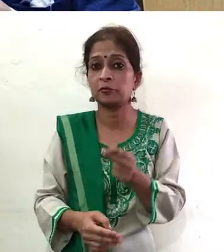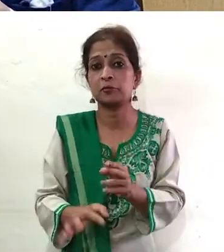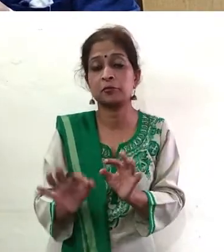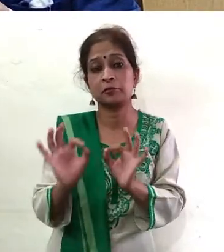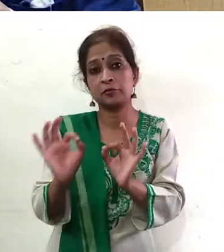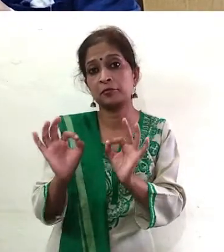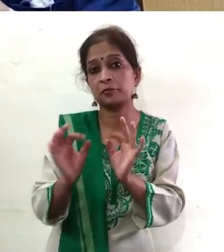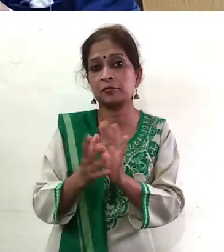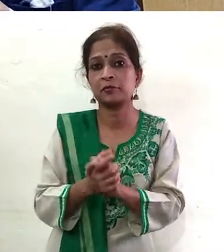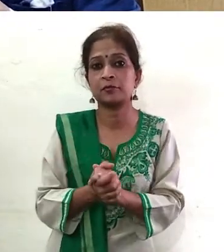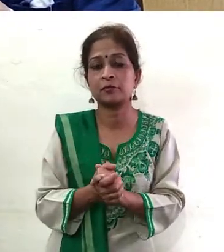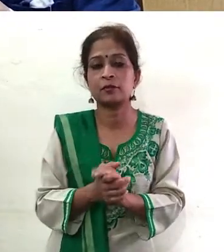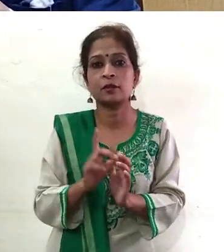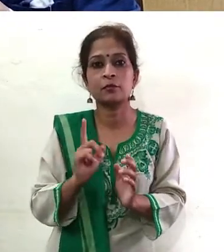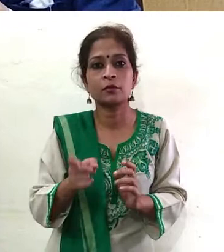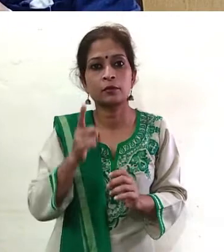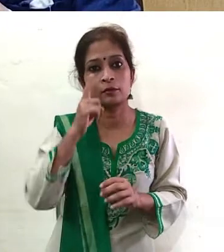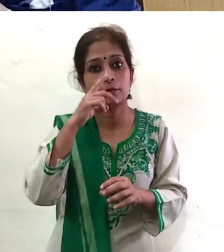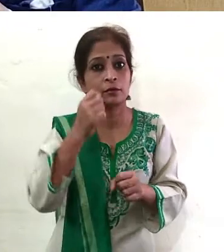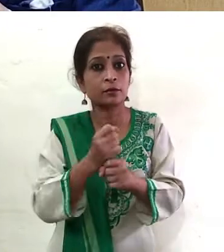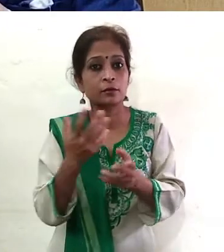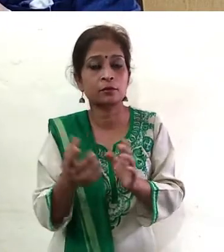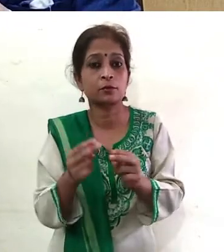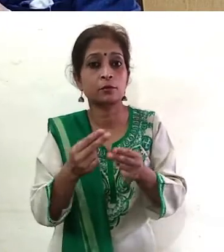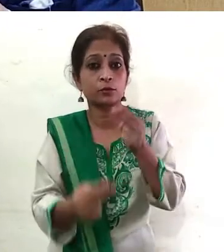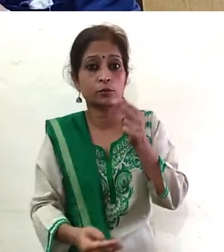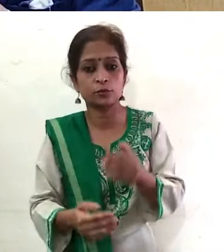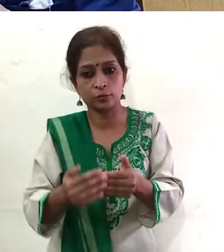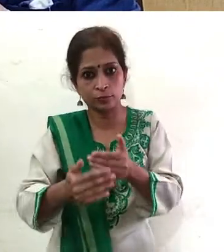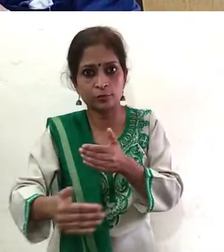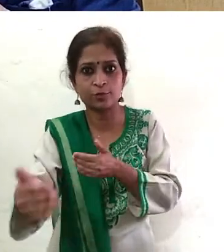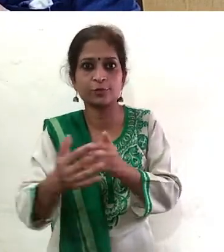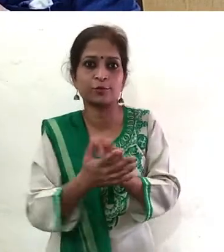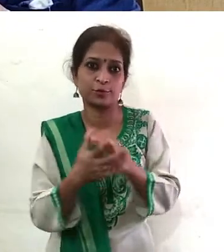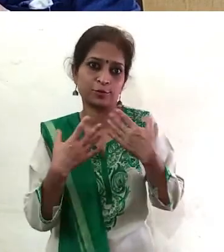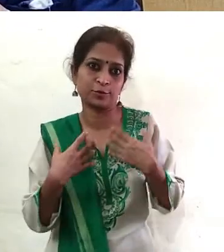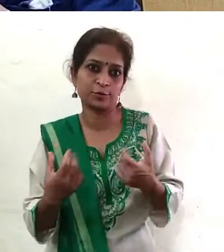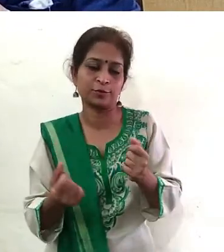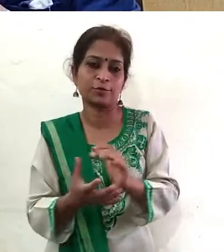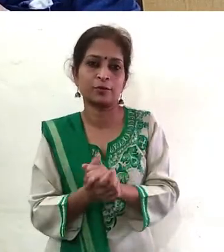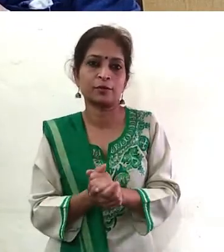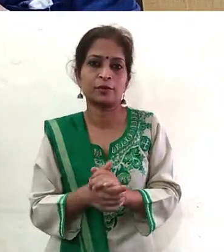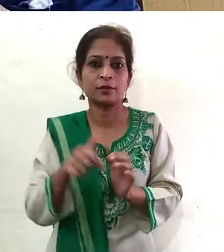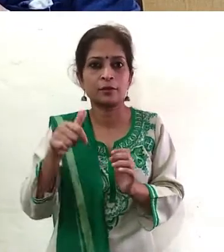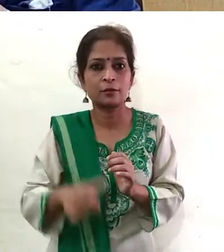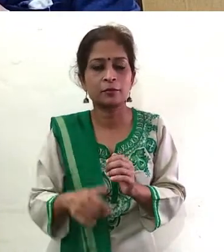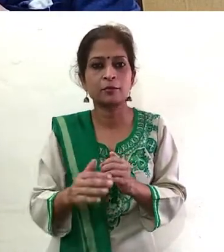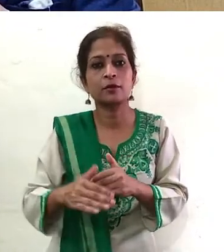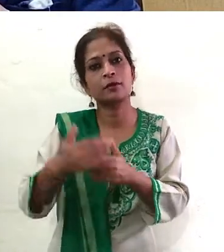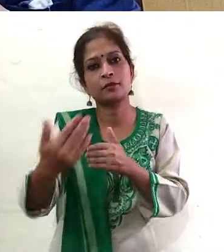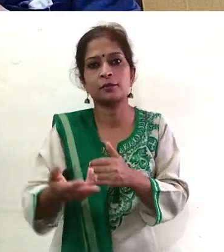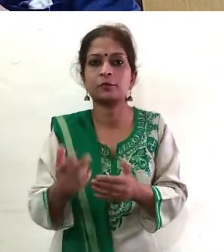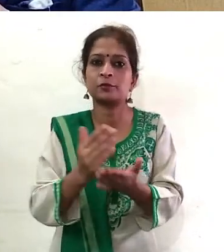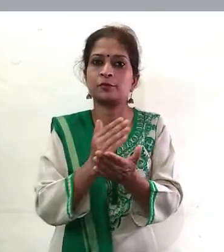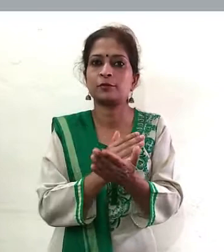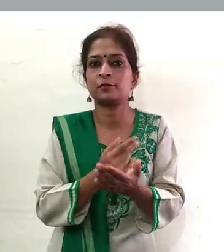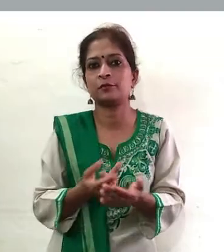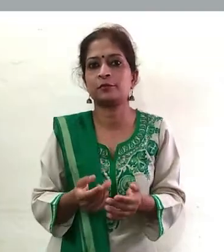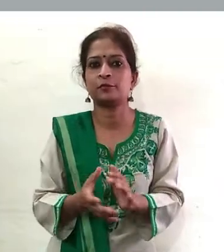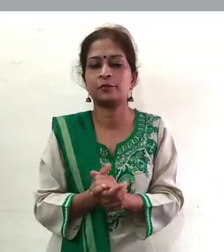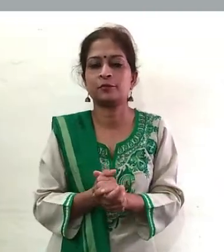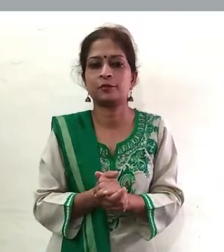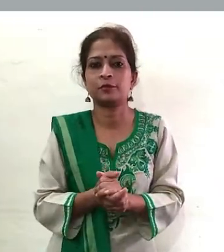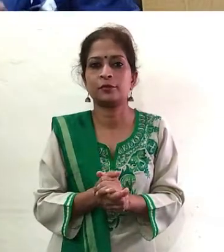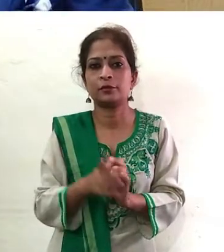तरीके से बताएं और अगर गांधारी के कहानी मैं थोड़ा और विस्तार से जानना चाहूंगी तो मैं चाहूंगी कि हम दूसरे एपिसोड में करें